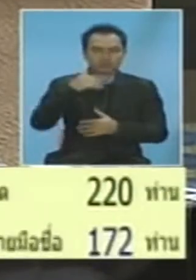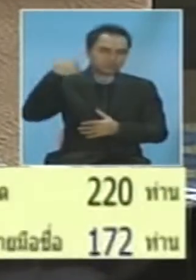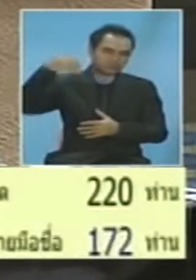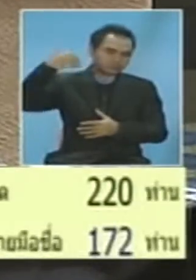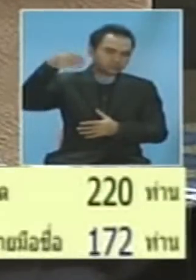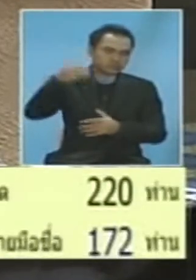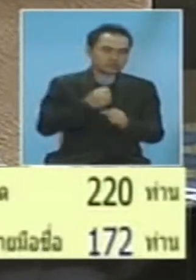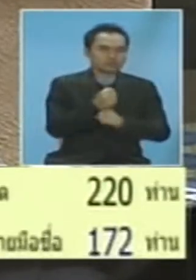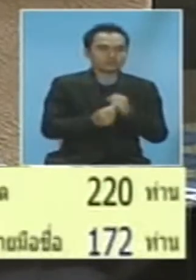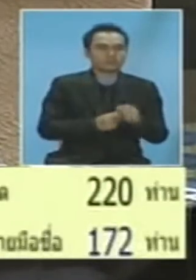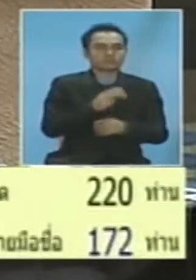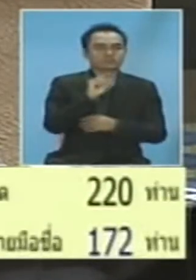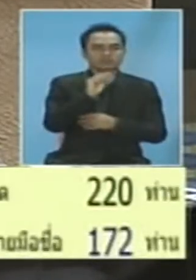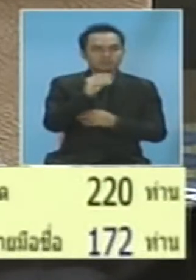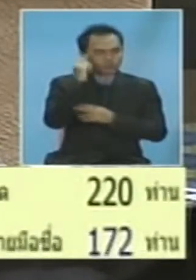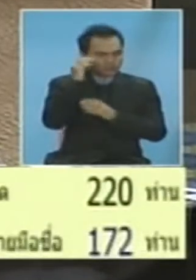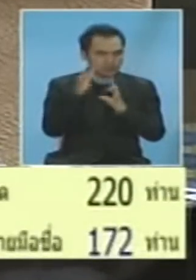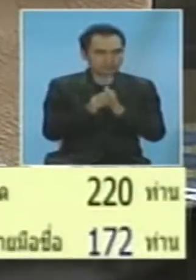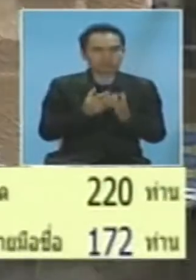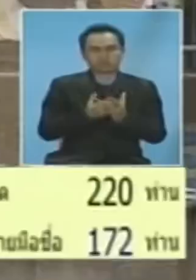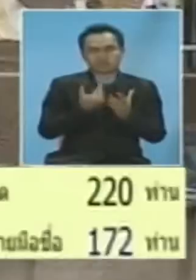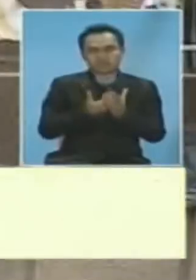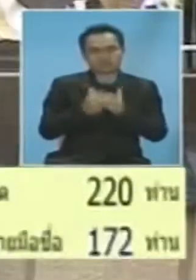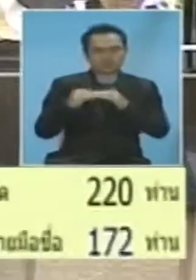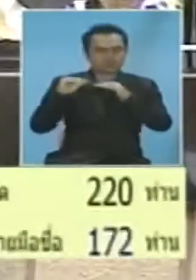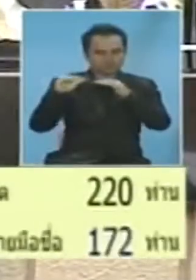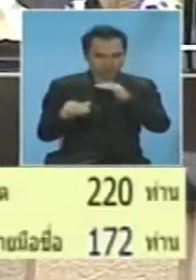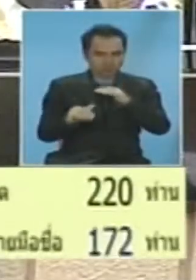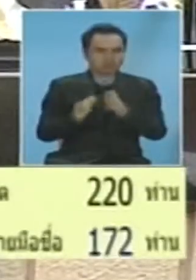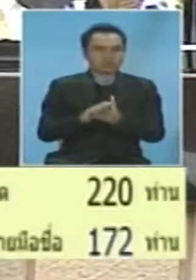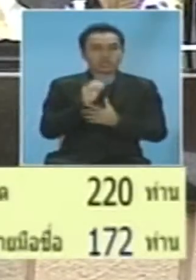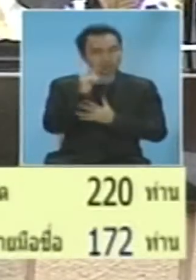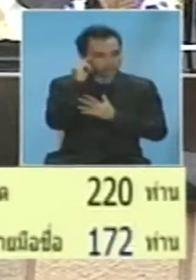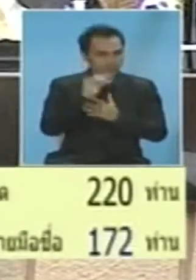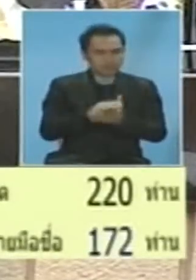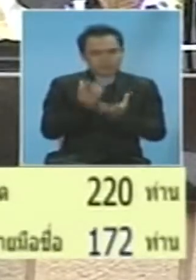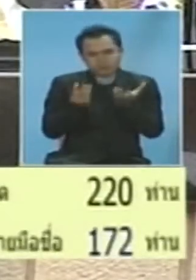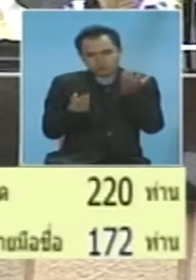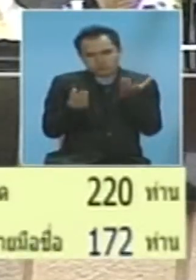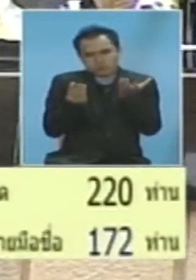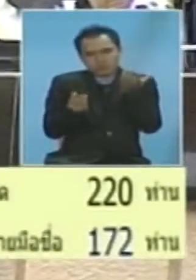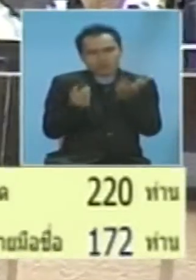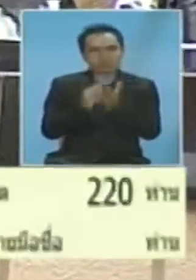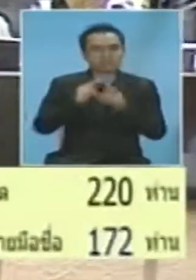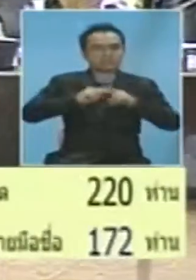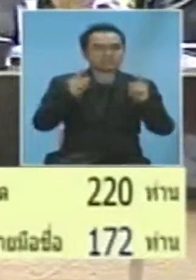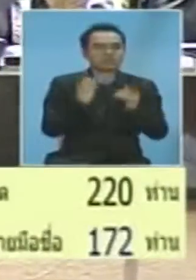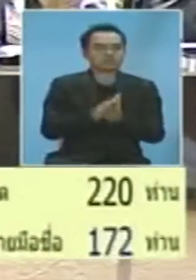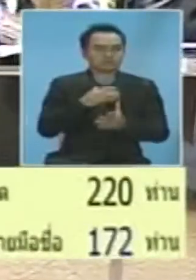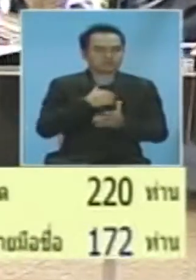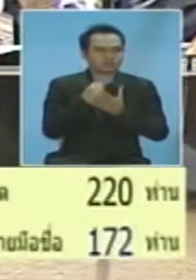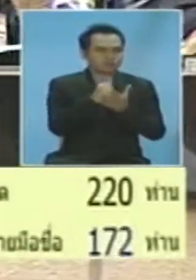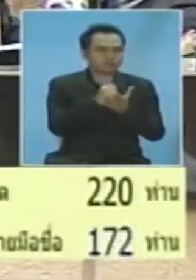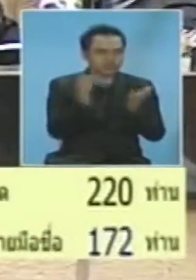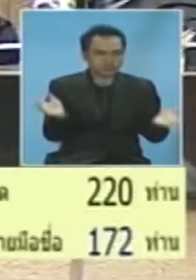ปีรับจำนำในราคาต่ำและปริมาณน้อยจึงไม่สามารถช่วยเหลือชา